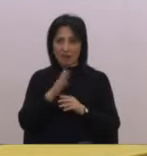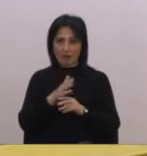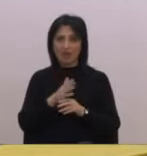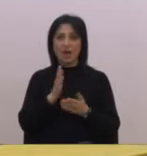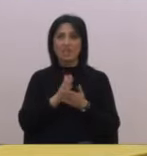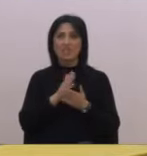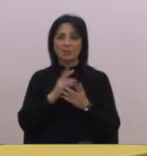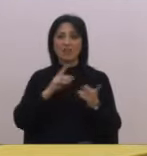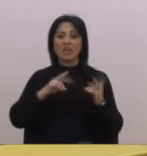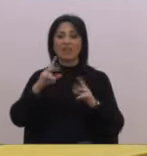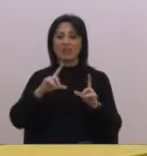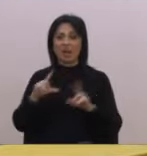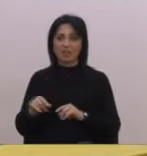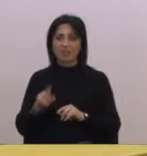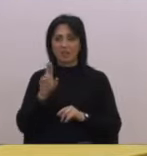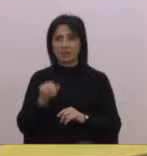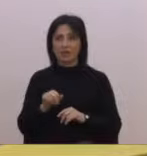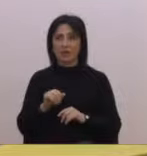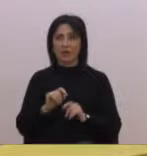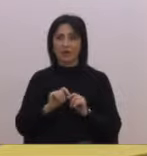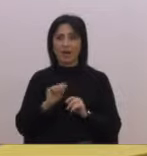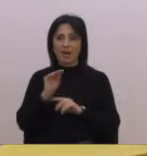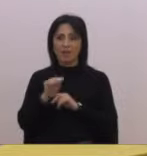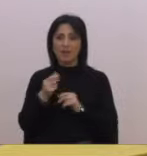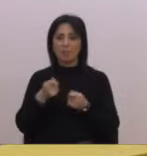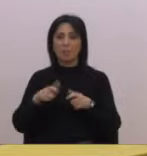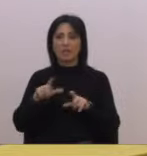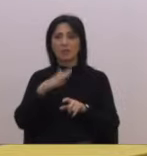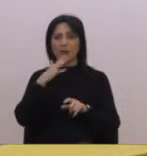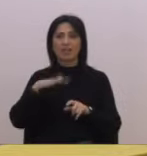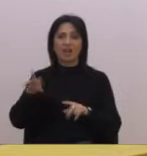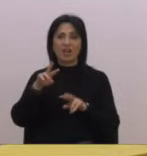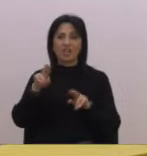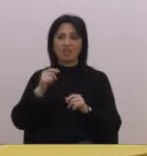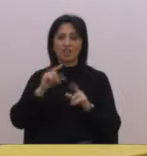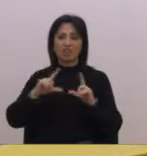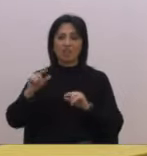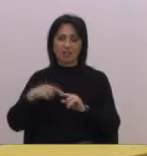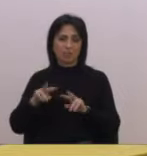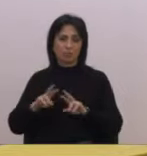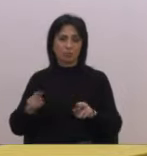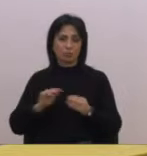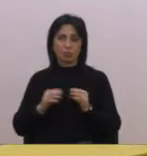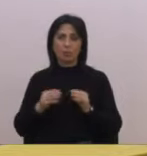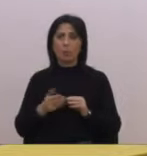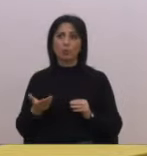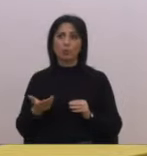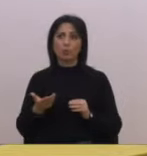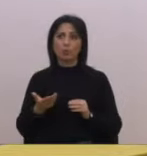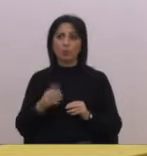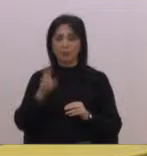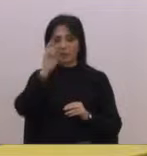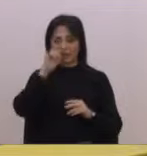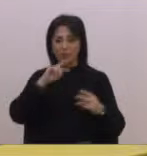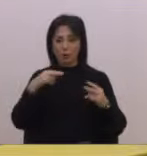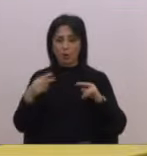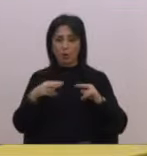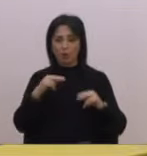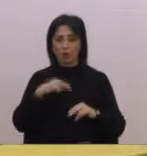ასევე ინფლაციაც და გაზრდილია ფასები, როგორც ბევრ ქვეყანაში ინფლაცია იყო ჩვენთანაც გამოწვევა, თუმცა მთავრობის